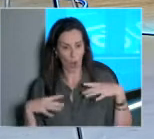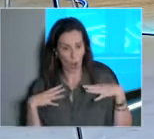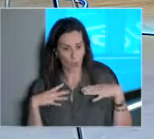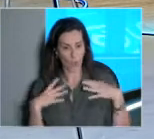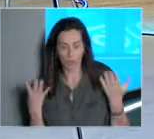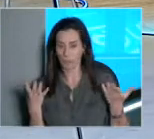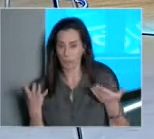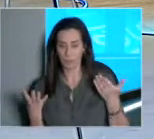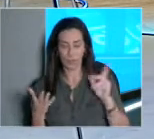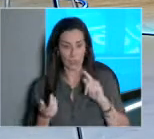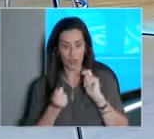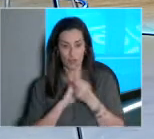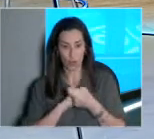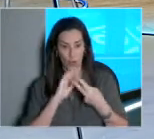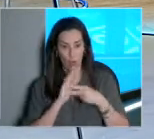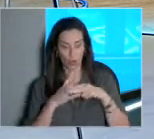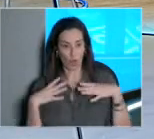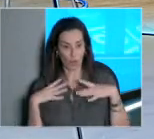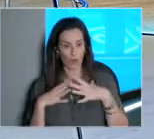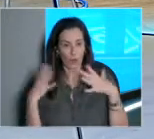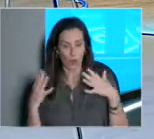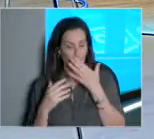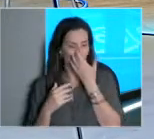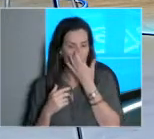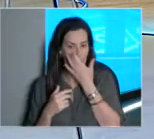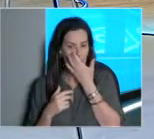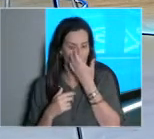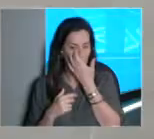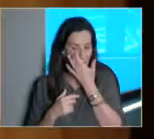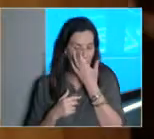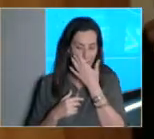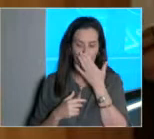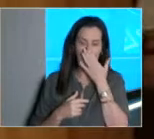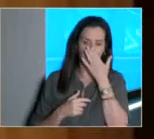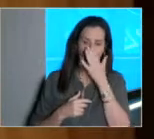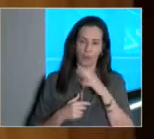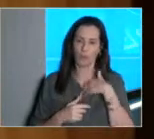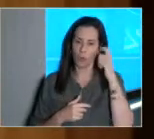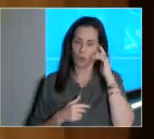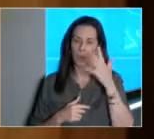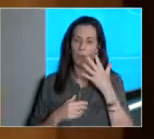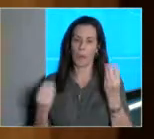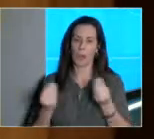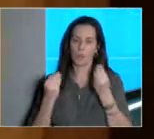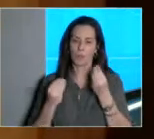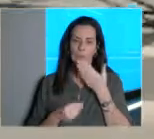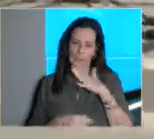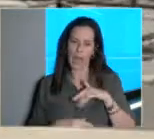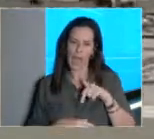חופשה, נאלצתם לשנות תוכניות, מה בכל זאת עושים? לא, אנחנו חושבים אולי על משהו